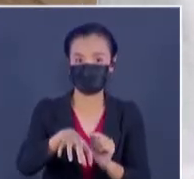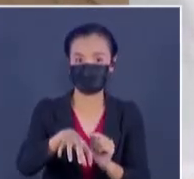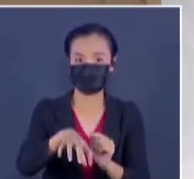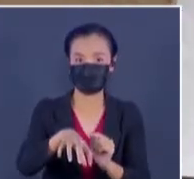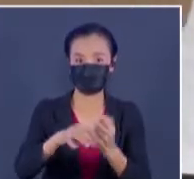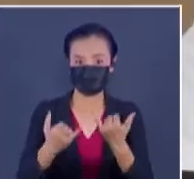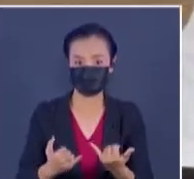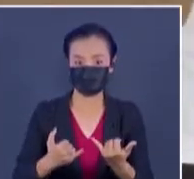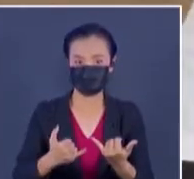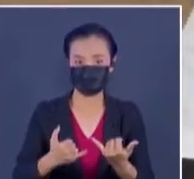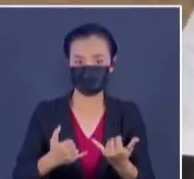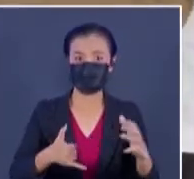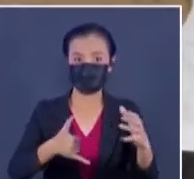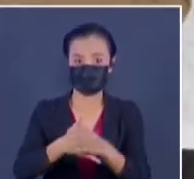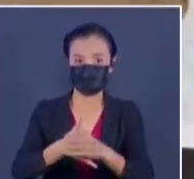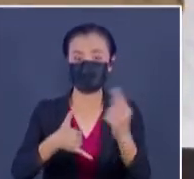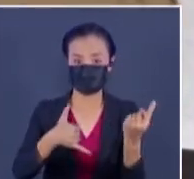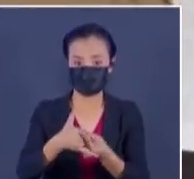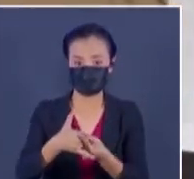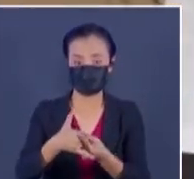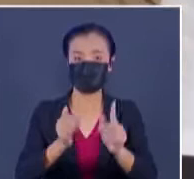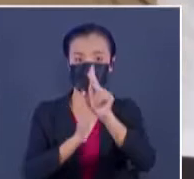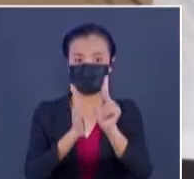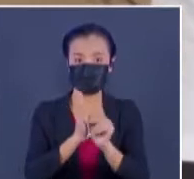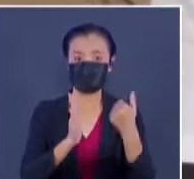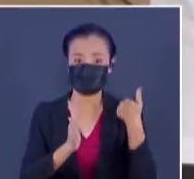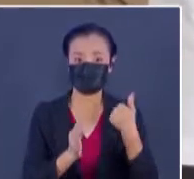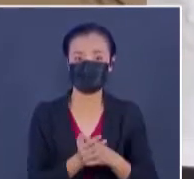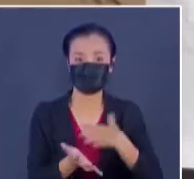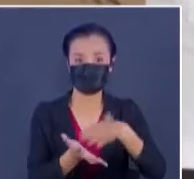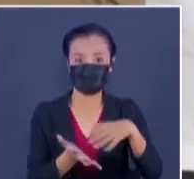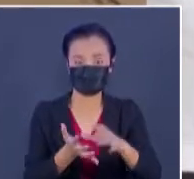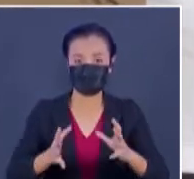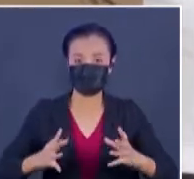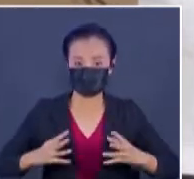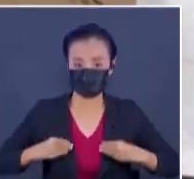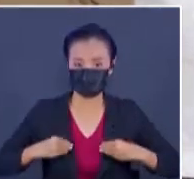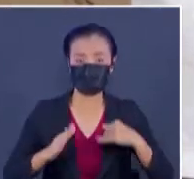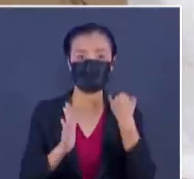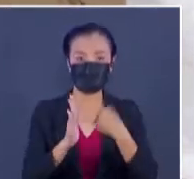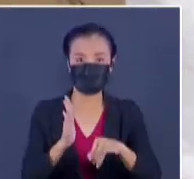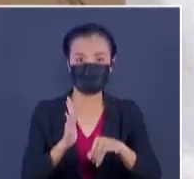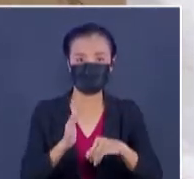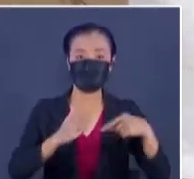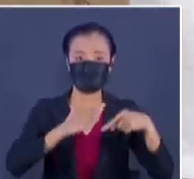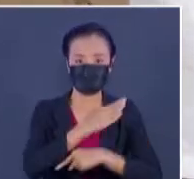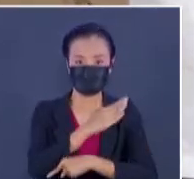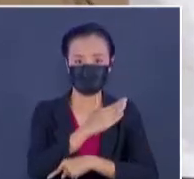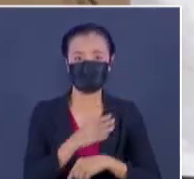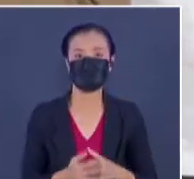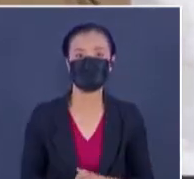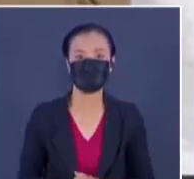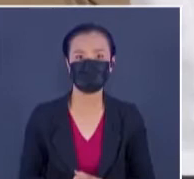ตอนนี้ได้จับกุมดำเนินคดีกับนางคิดไปแล้วครับโดยนางคิดให้การรับสารภาพต ามความผิดในข้อหาฉ้อโกงทั้งหมดนะ